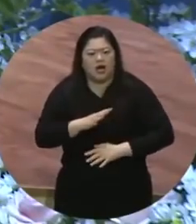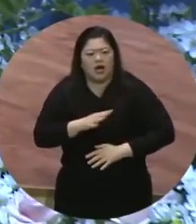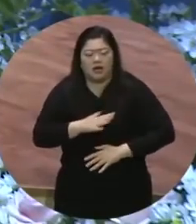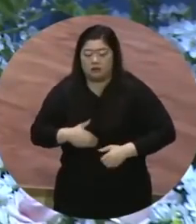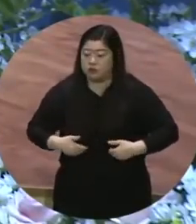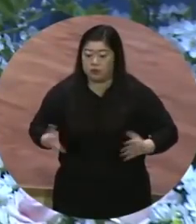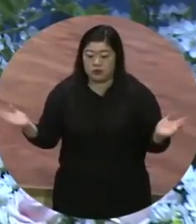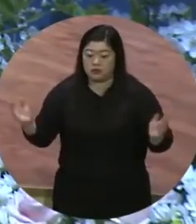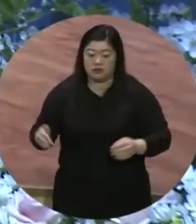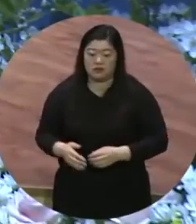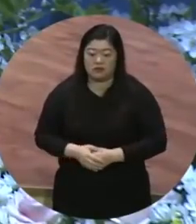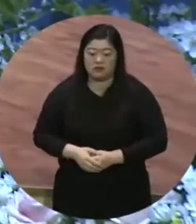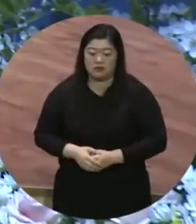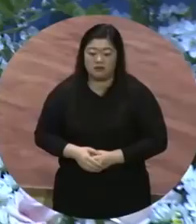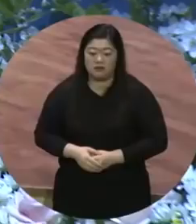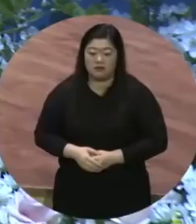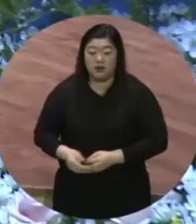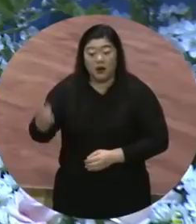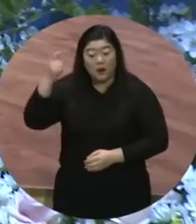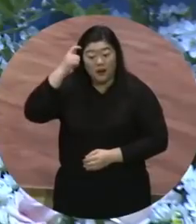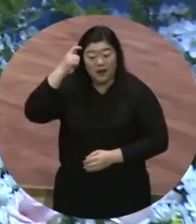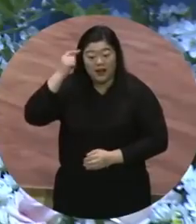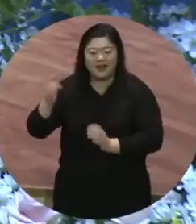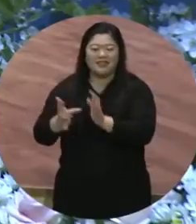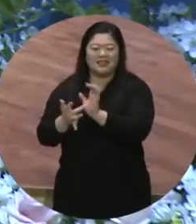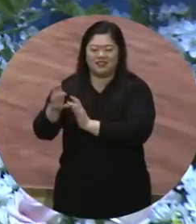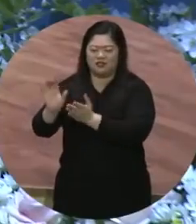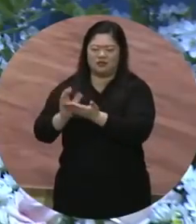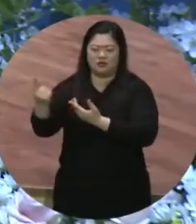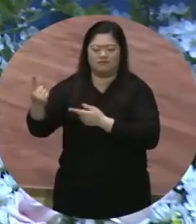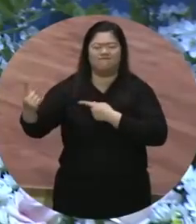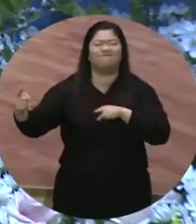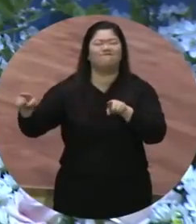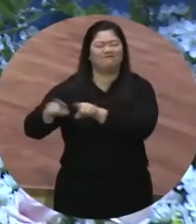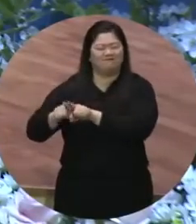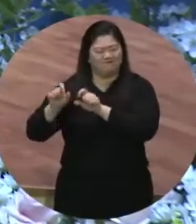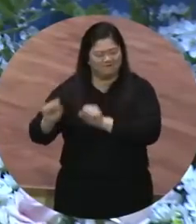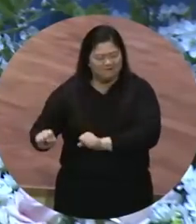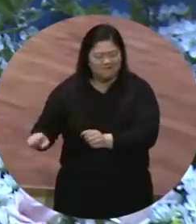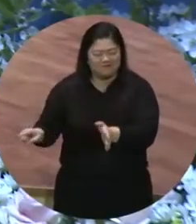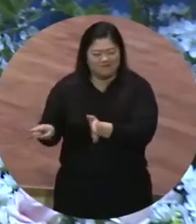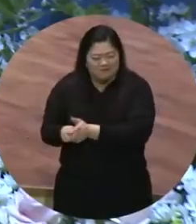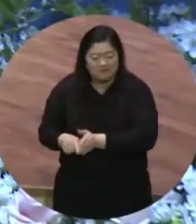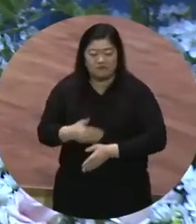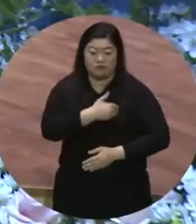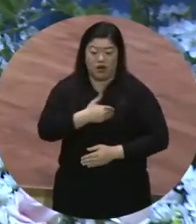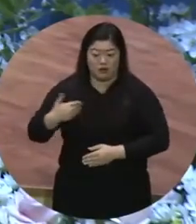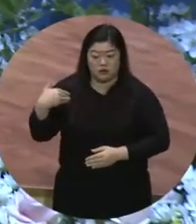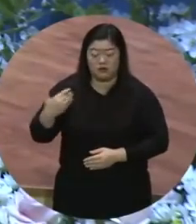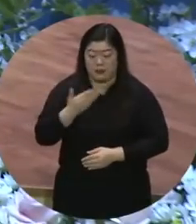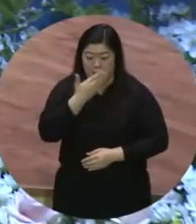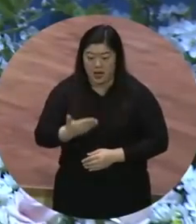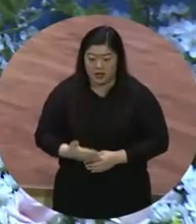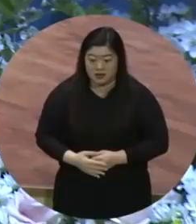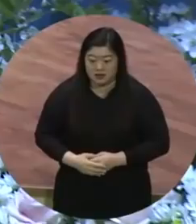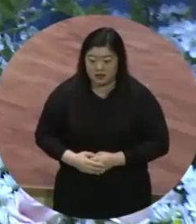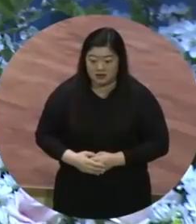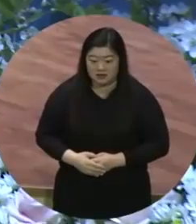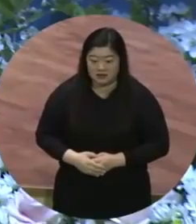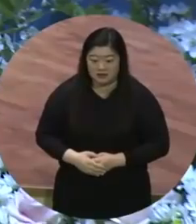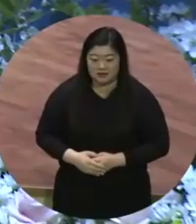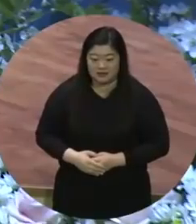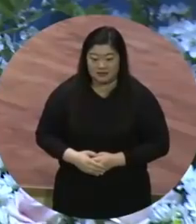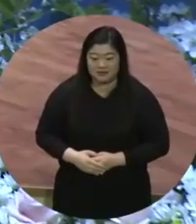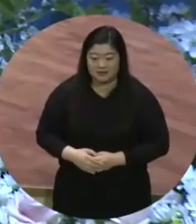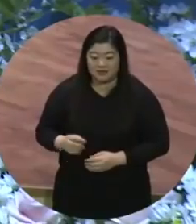없어요. 예수 그리스도 한 분만으로 만족한다. 그분을 위해서 올인하는 겁니다. 그리고